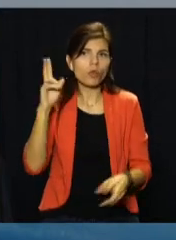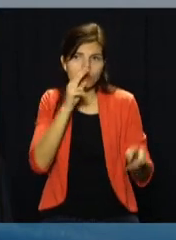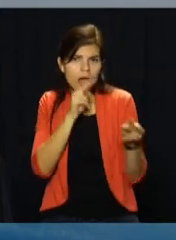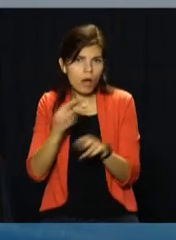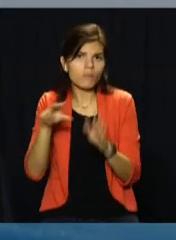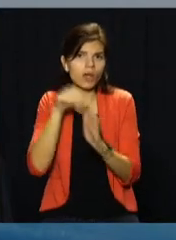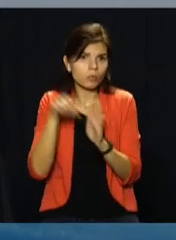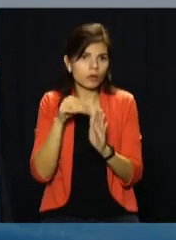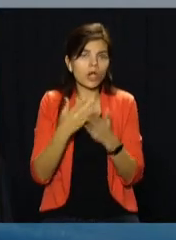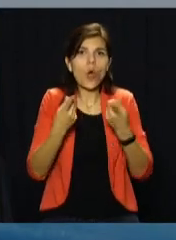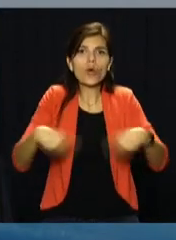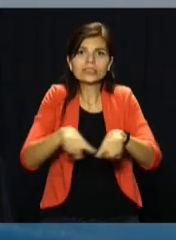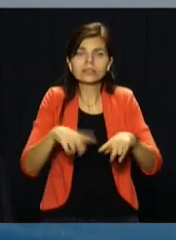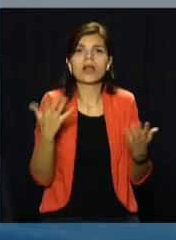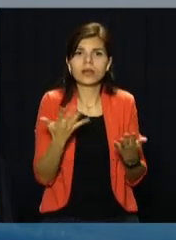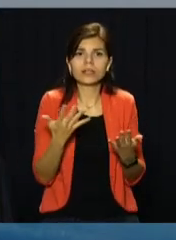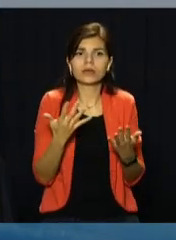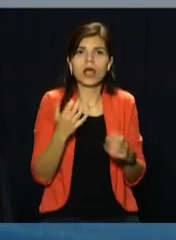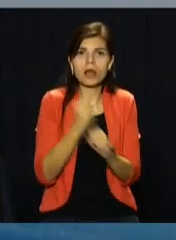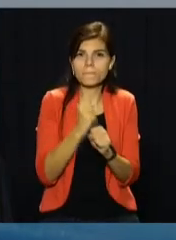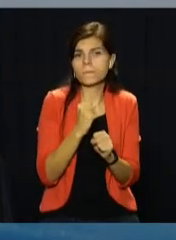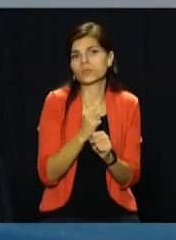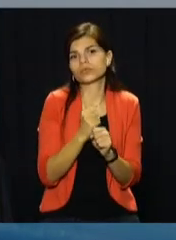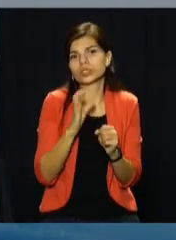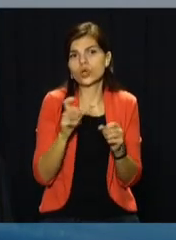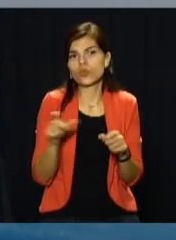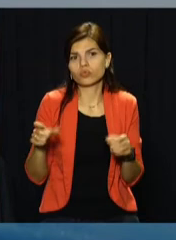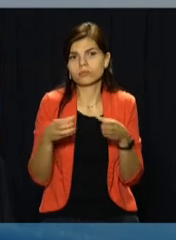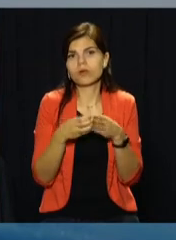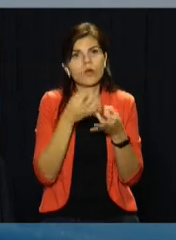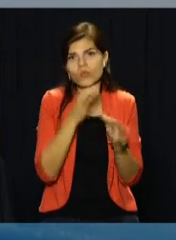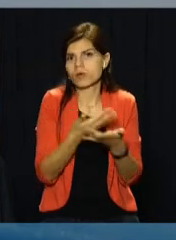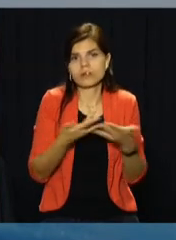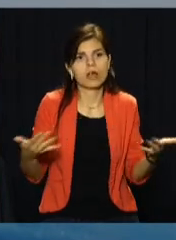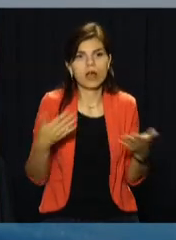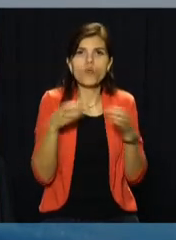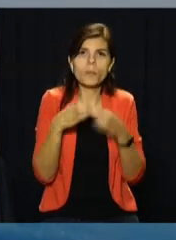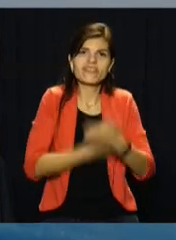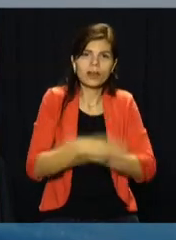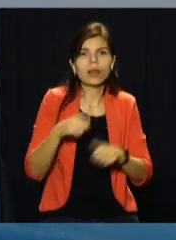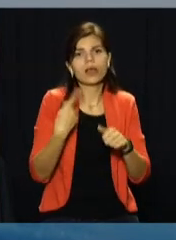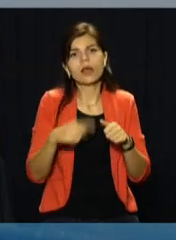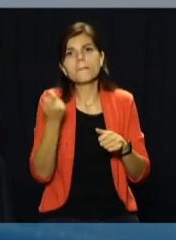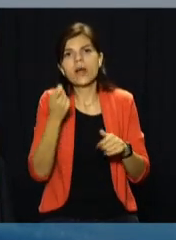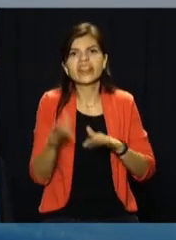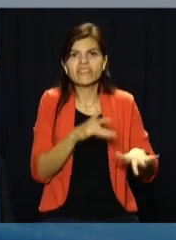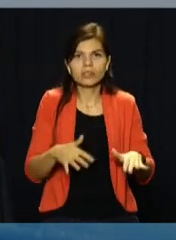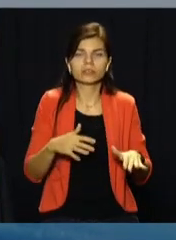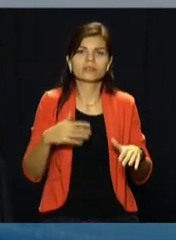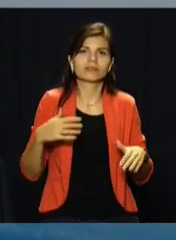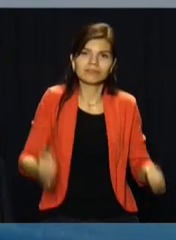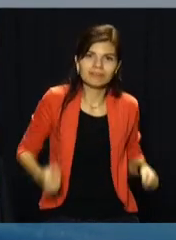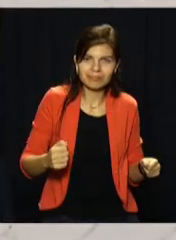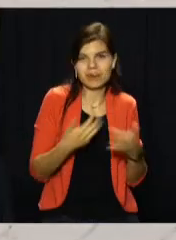що, на жаль, в нас немає абсолютно безбар'єрного середовища в Україні, і тому більшість людей не